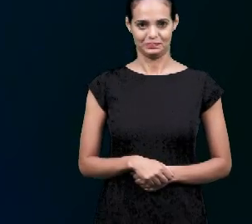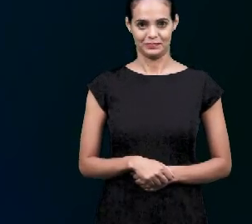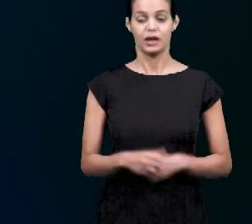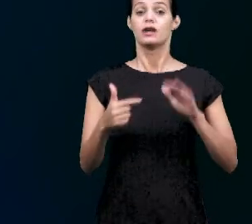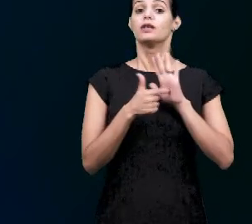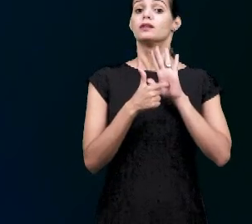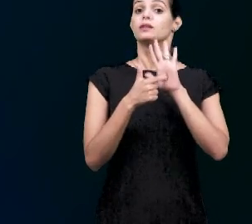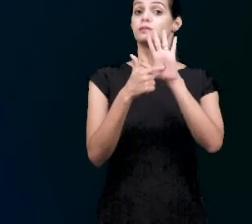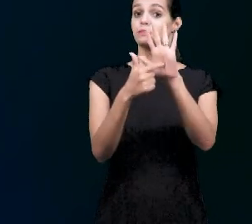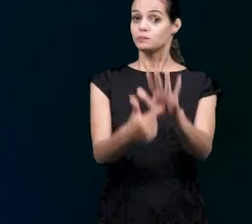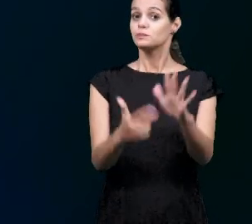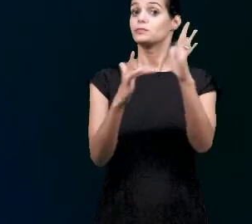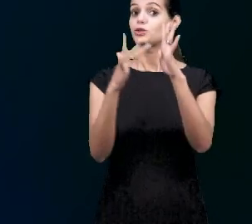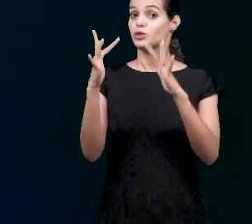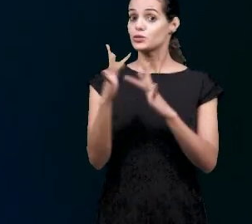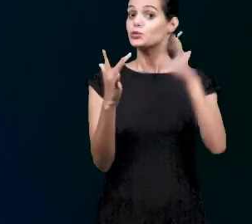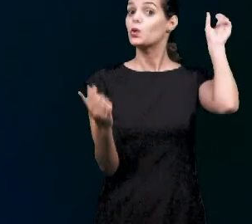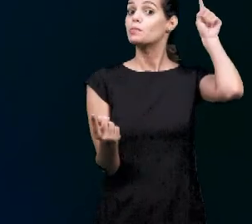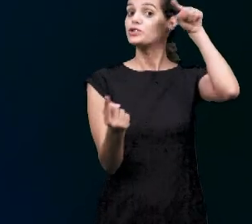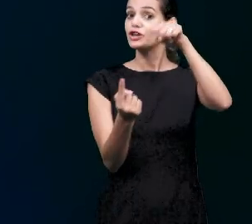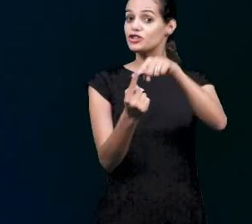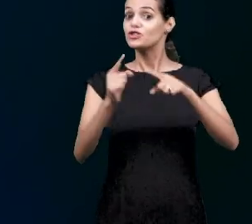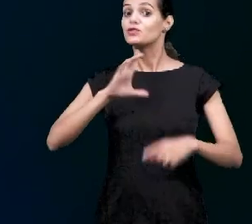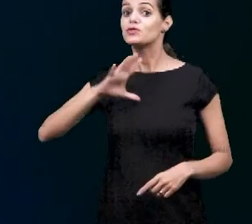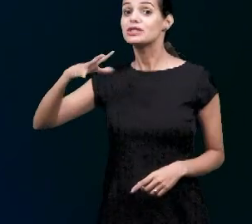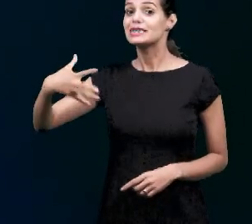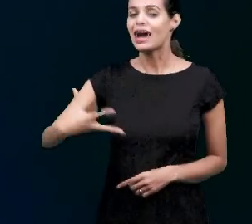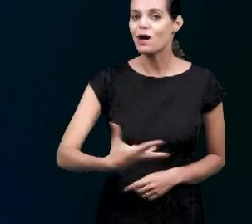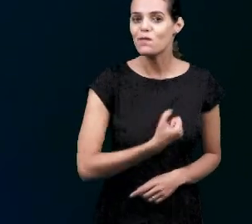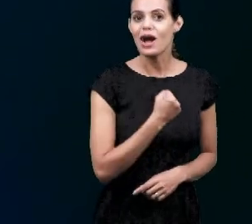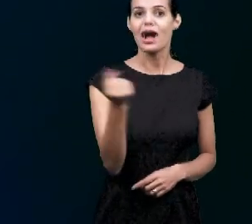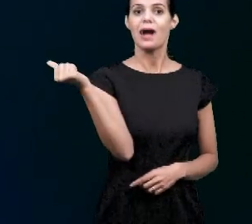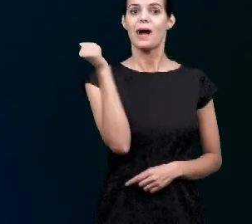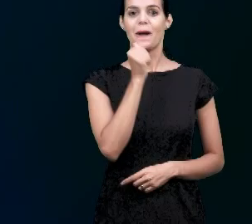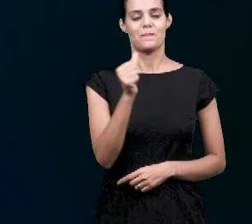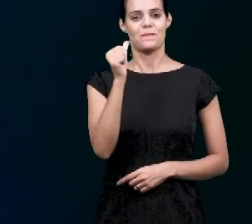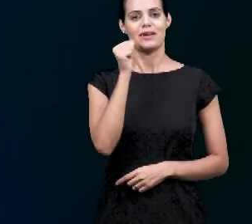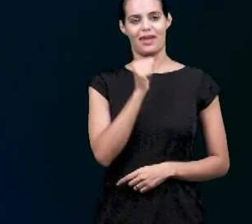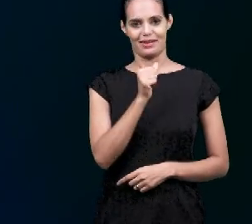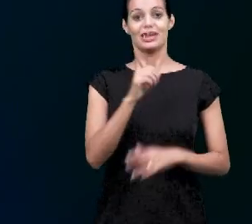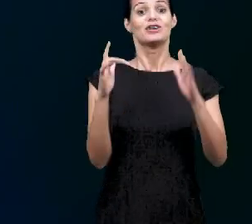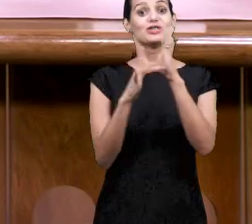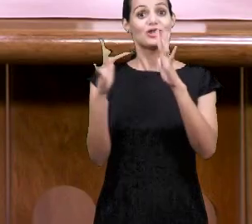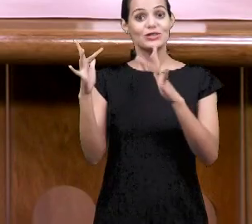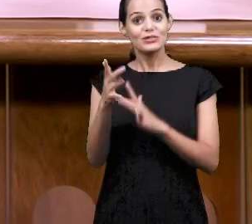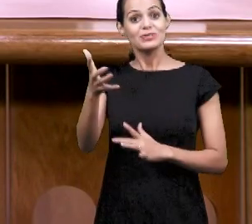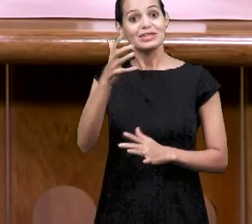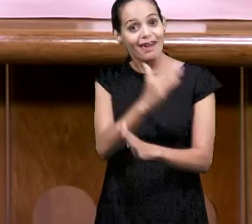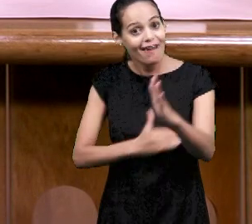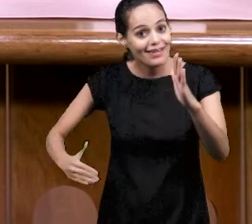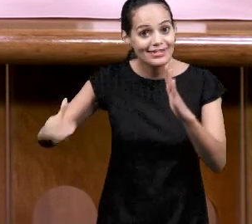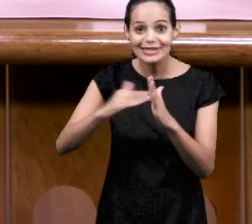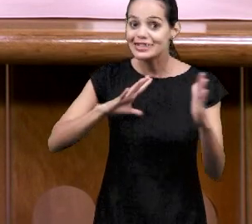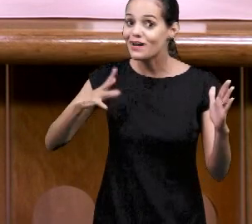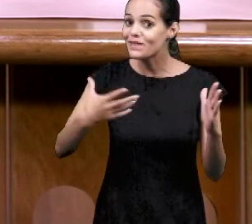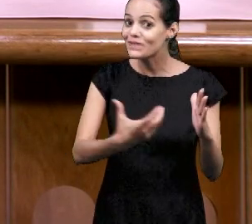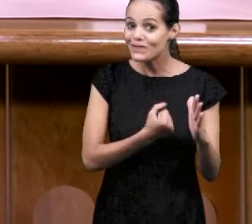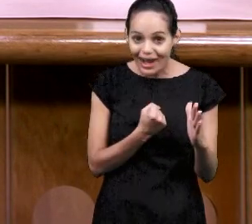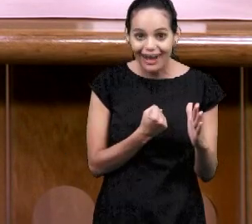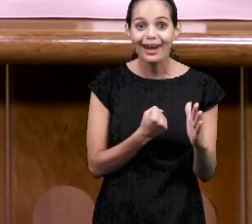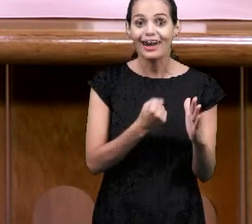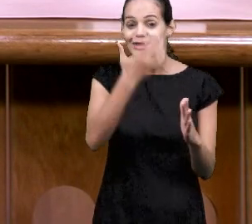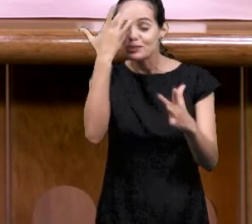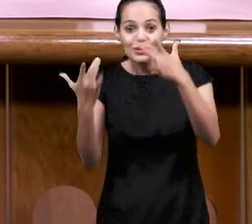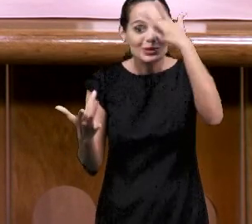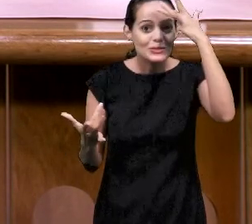En Galates 1:15, on lit, mais quand il a été bien à Dieu, enfin,